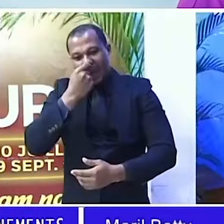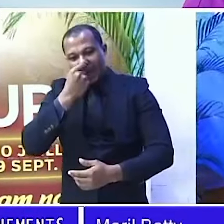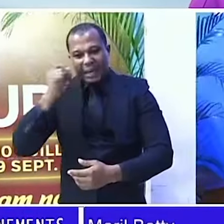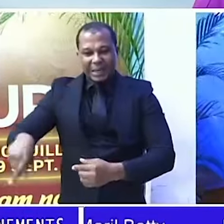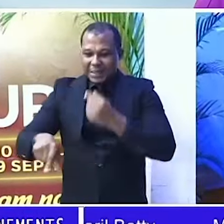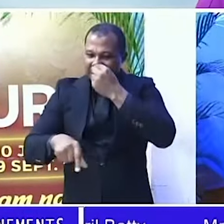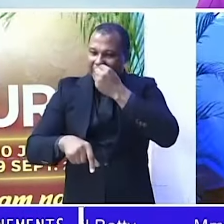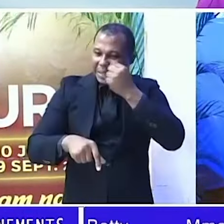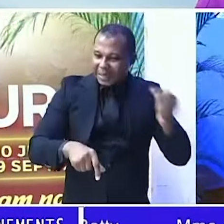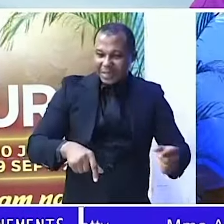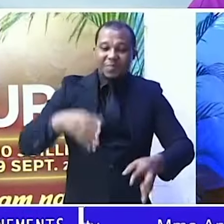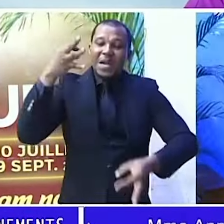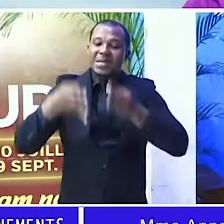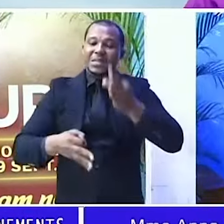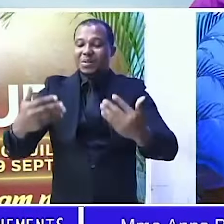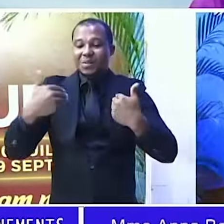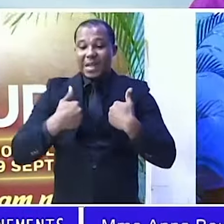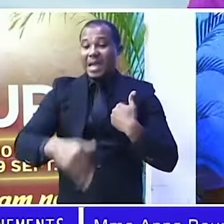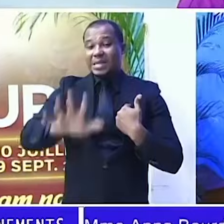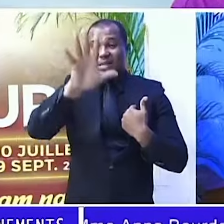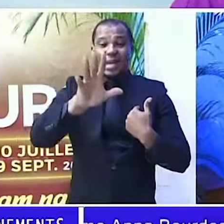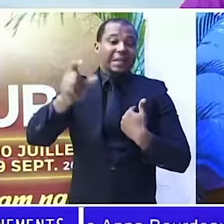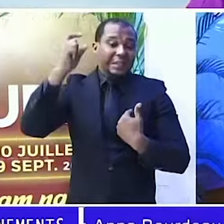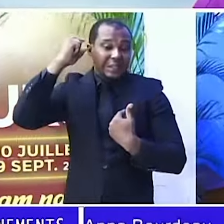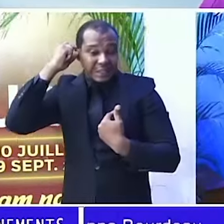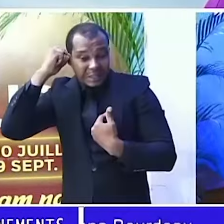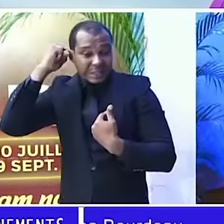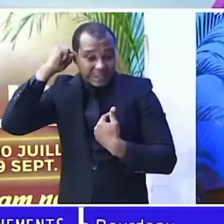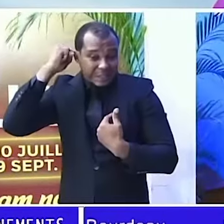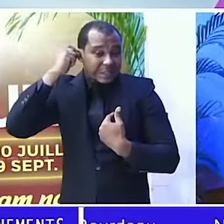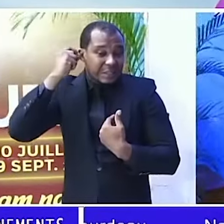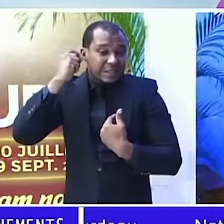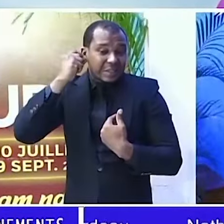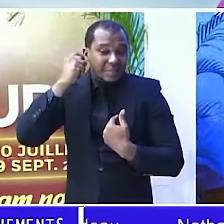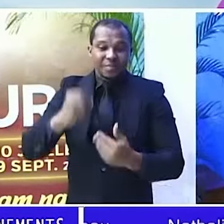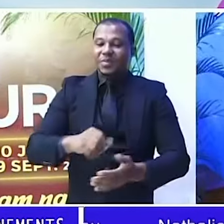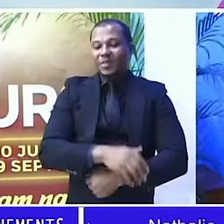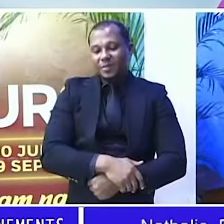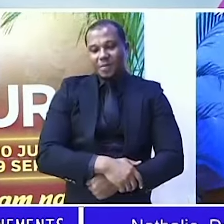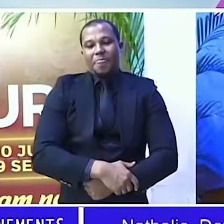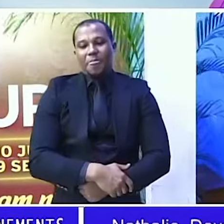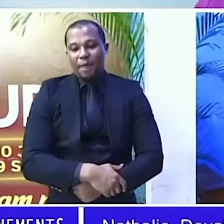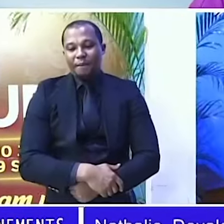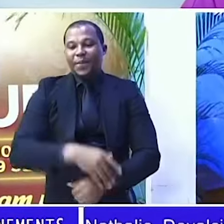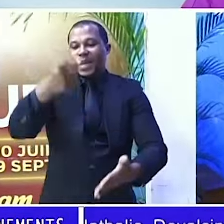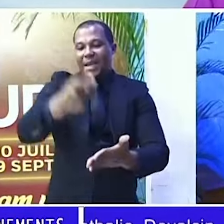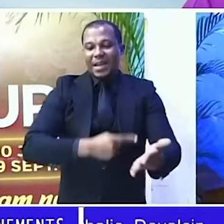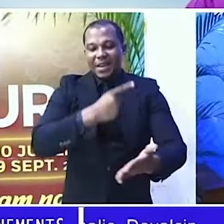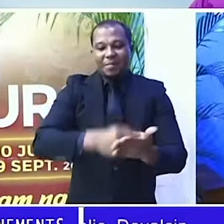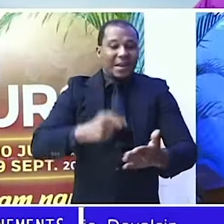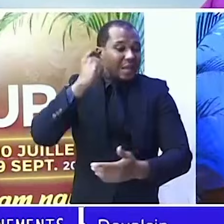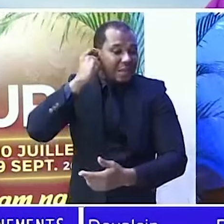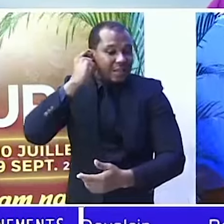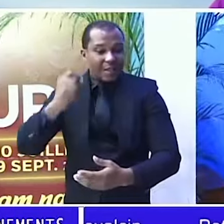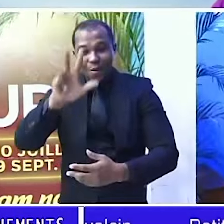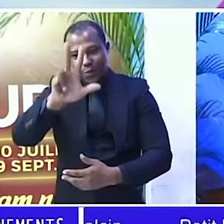5 zanno dans oreille ou on commence à retirer 3 n'a kembe 2 en attendant et puis après ça n'a aussi la